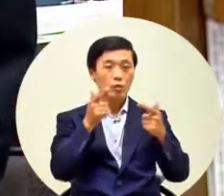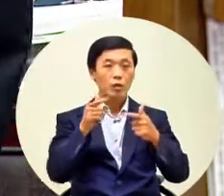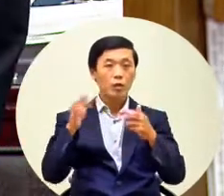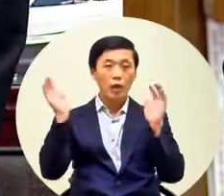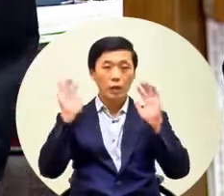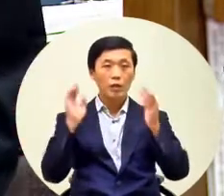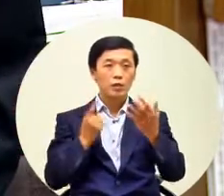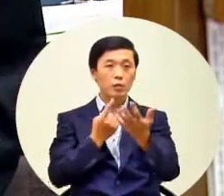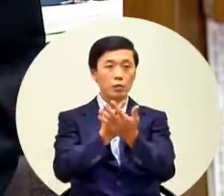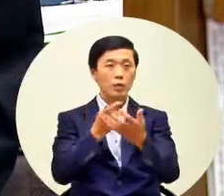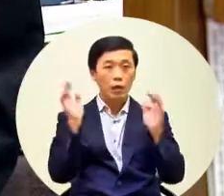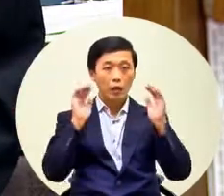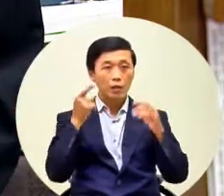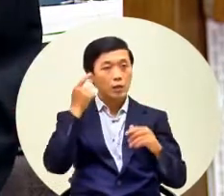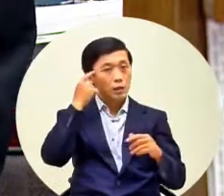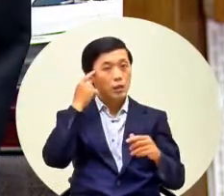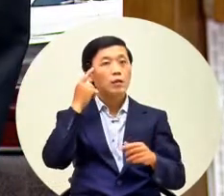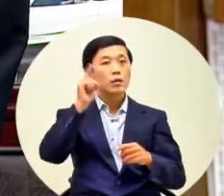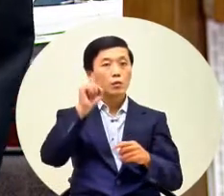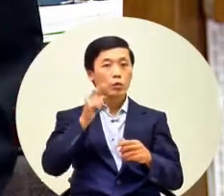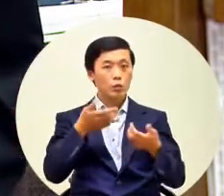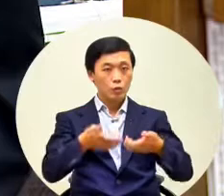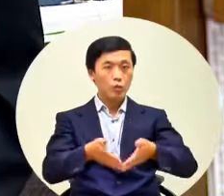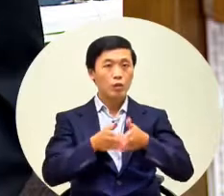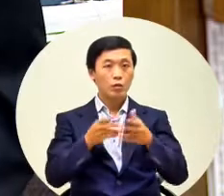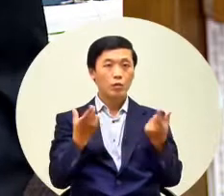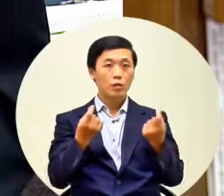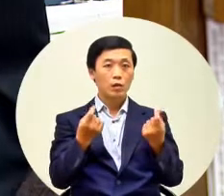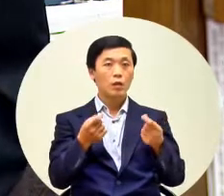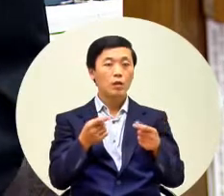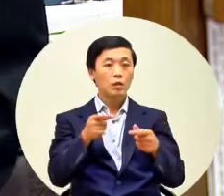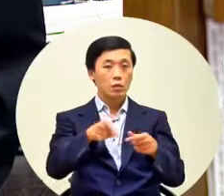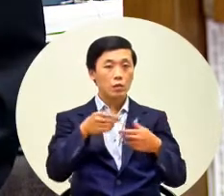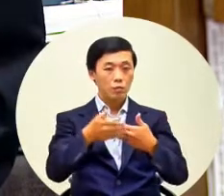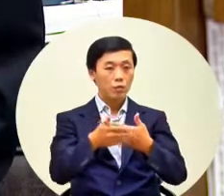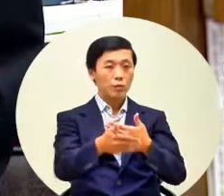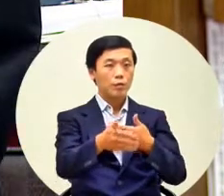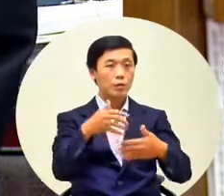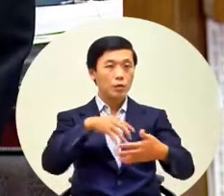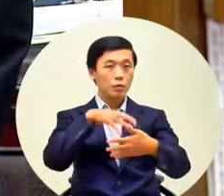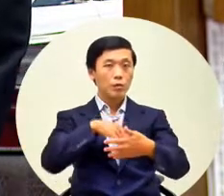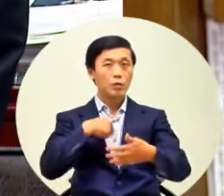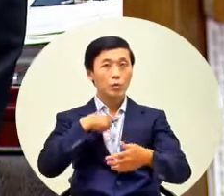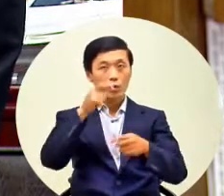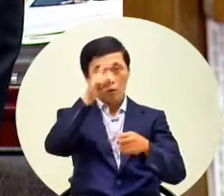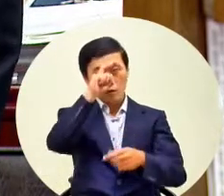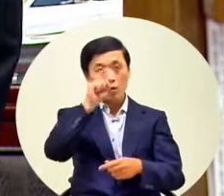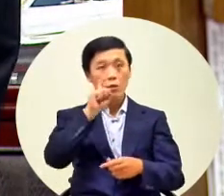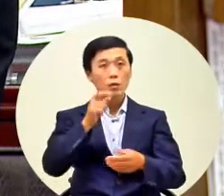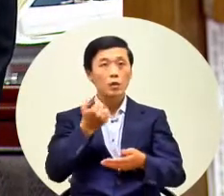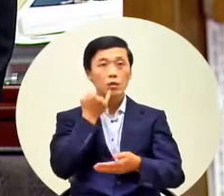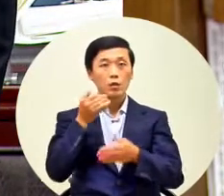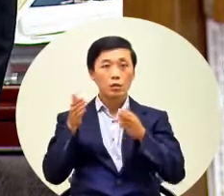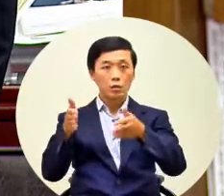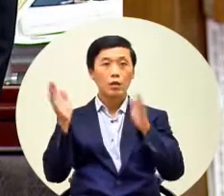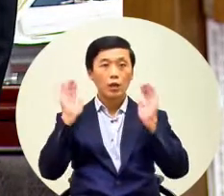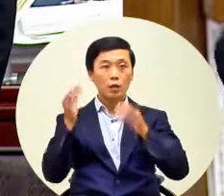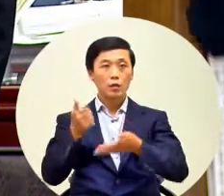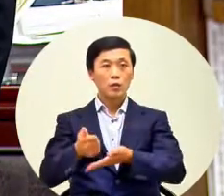小孩子的意见其实是很重要所以在这个过程里面，我们也希望说能够尊重儿童的需